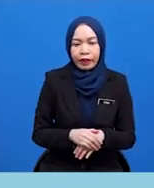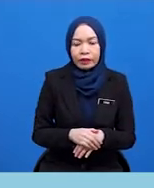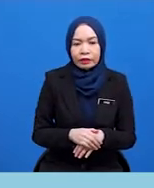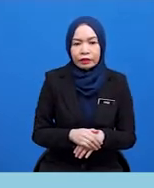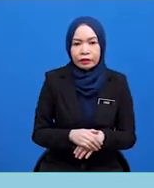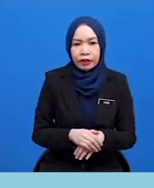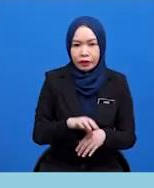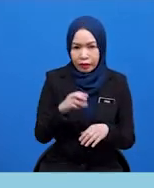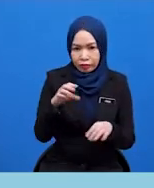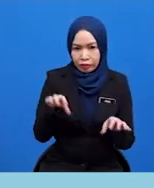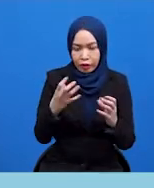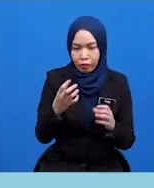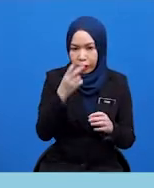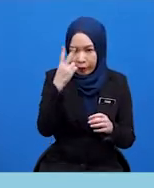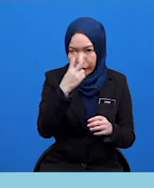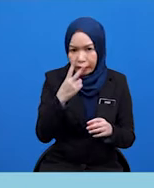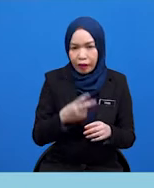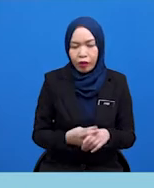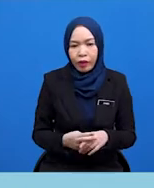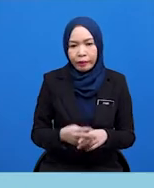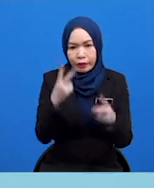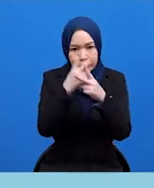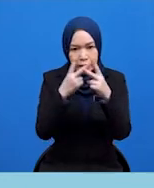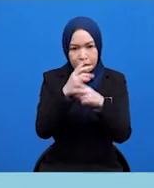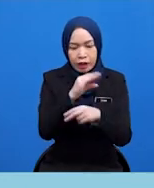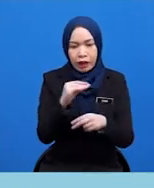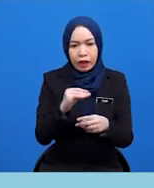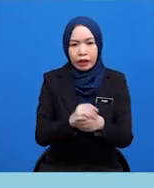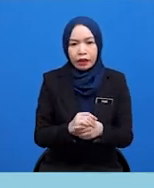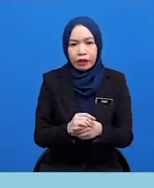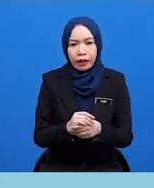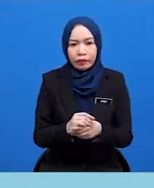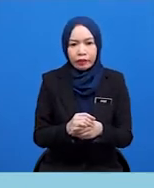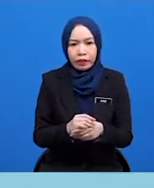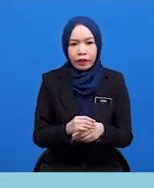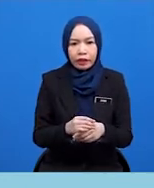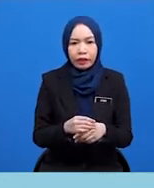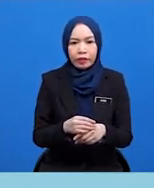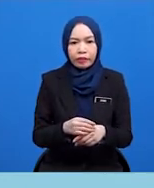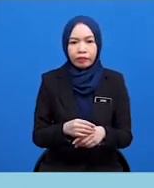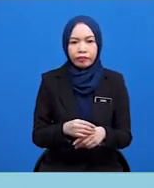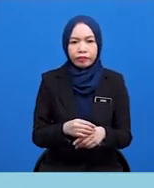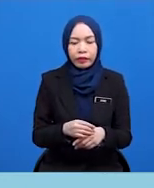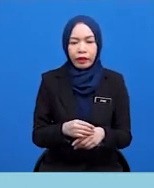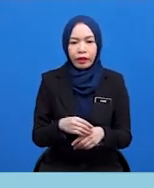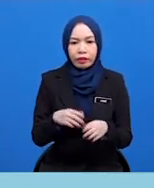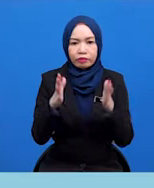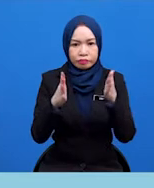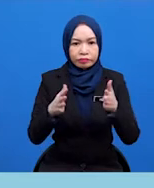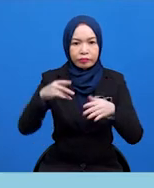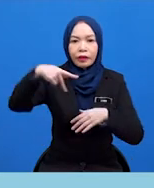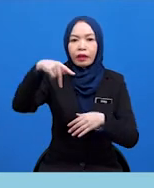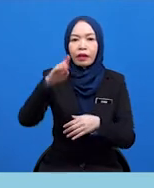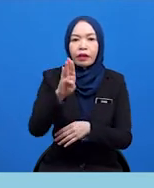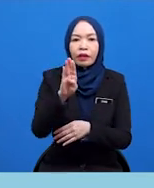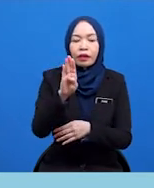pemantauan dan rondaan oleh Jabatan Alam Sekitar JAS atau pihak berkuasa tempatan